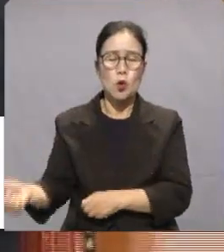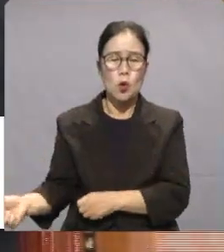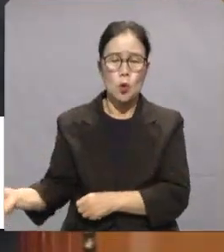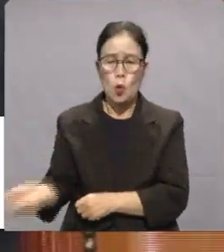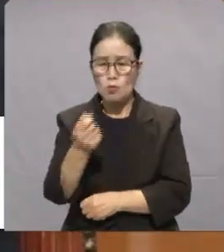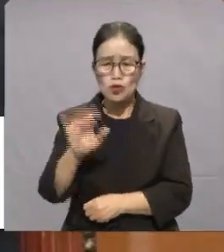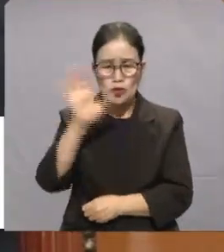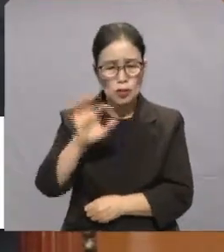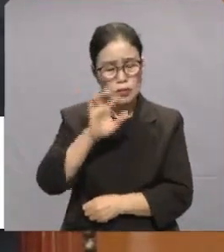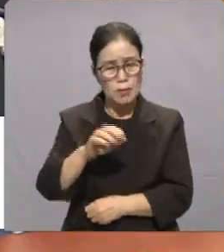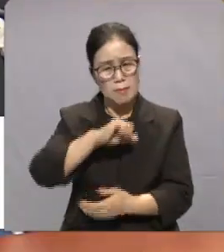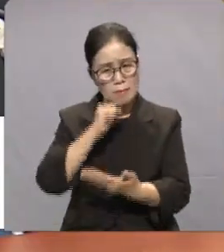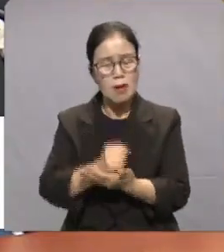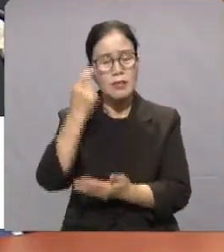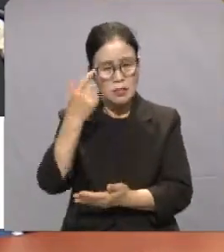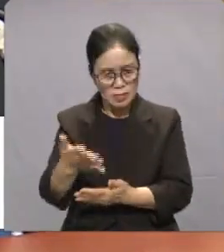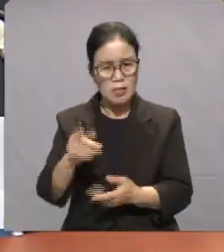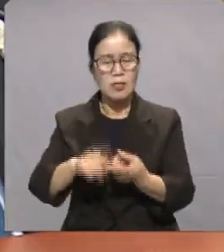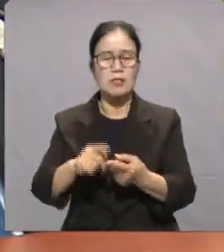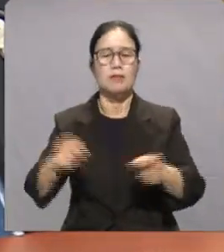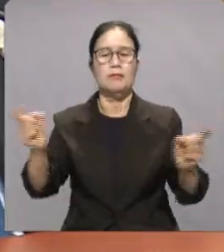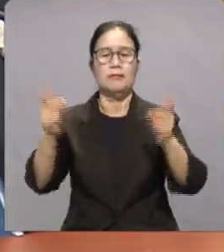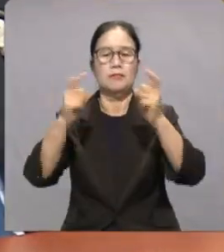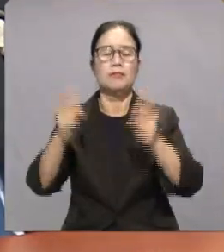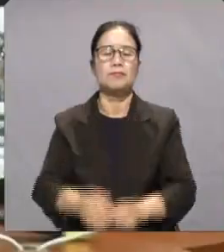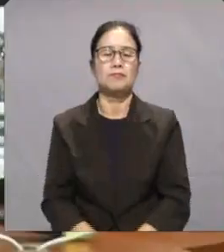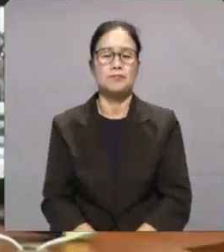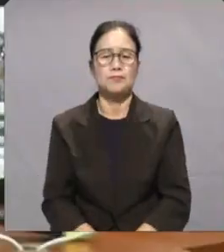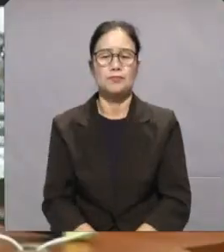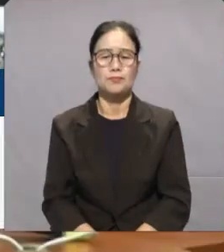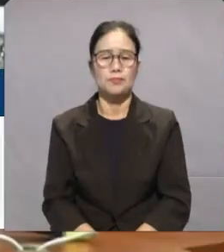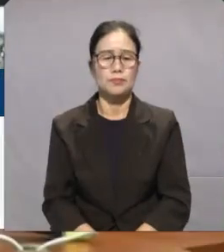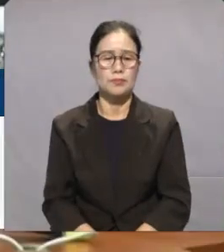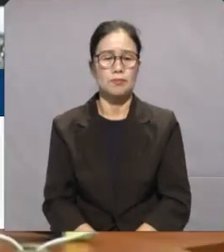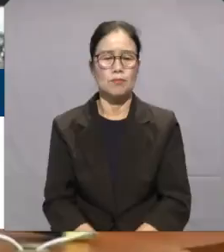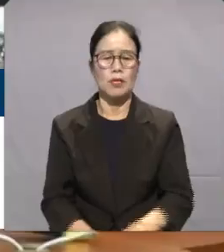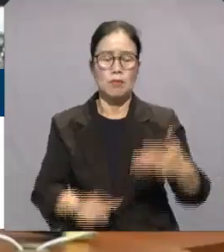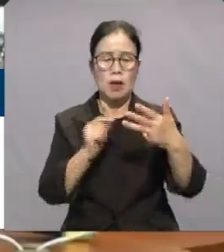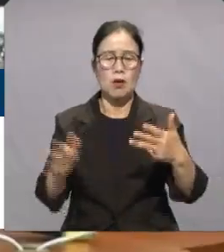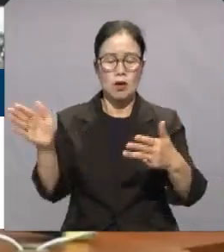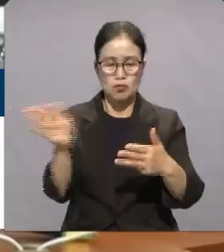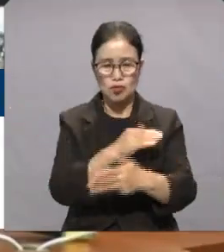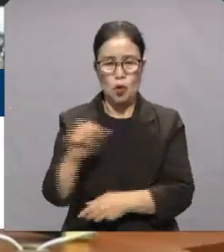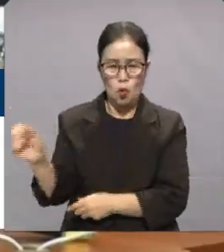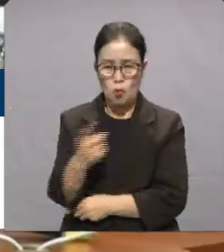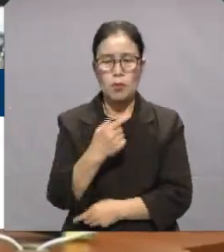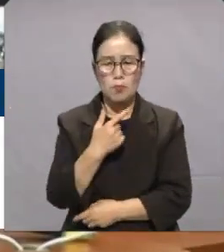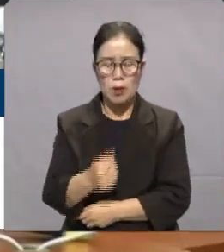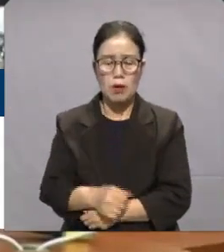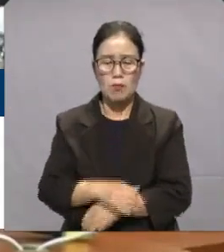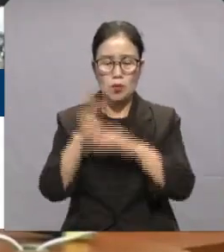연습이 적절했는지를 놓고도 설전을 벌였습니다. 8월부터 골프를 친 것으로 밝혀졌는데